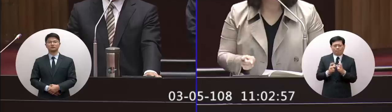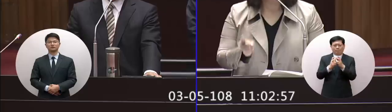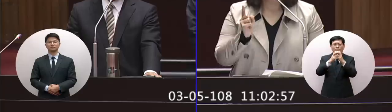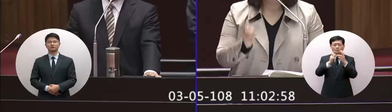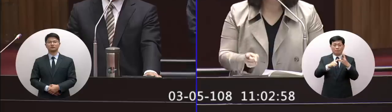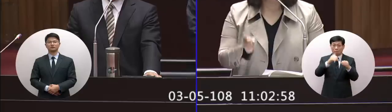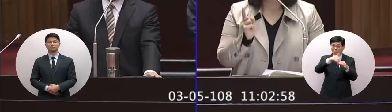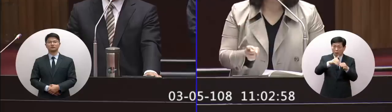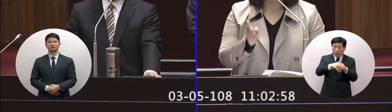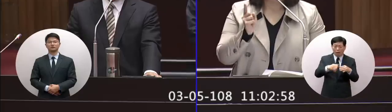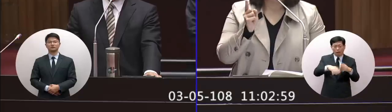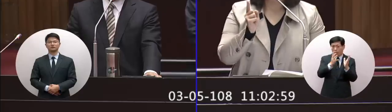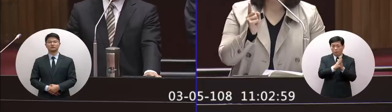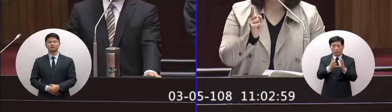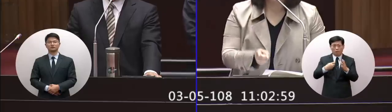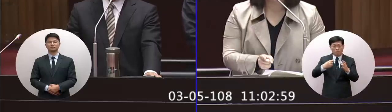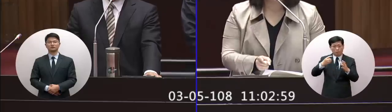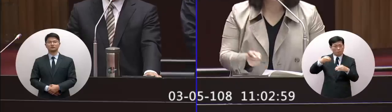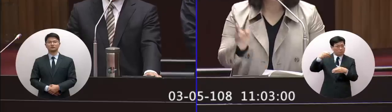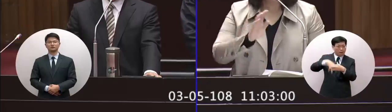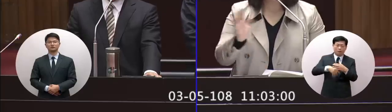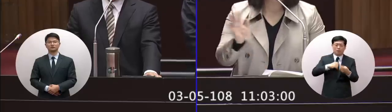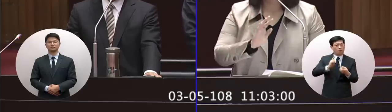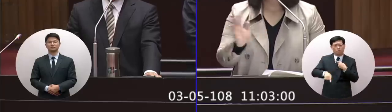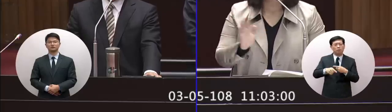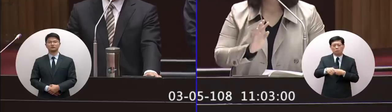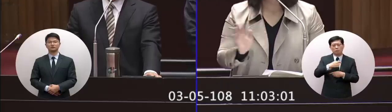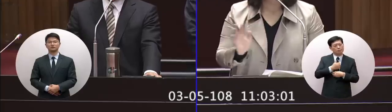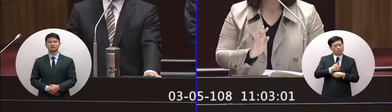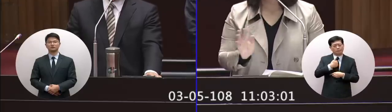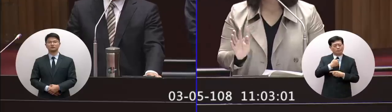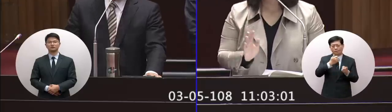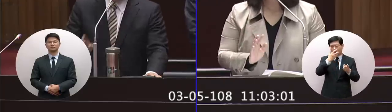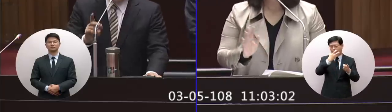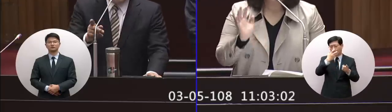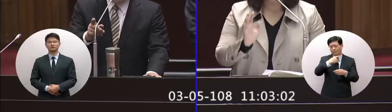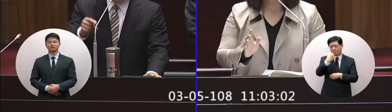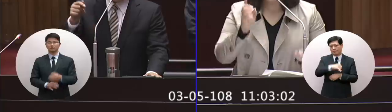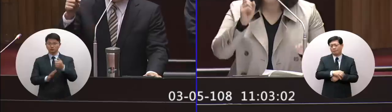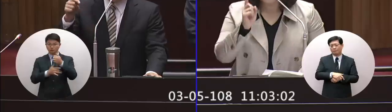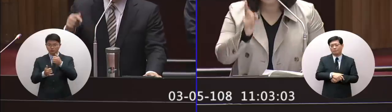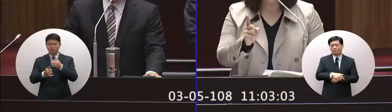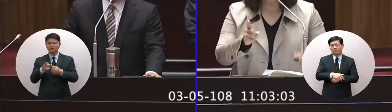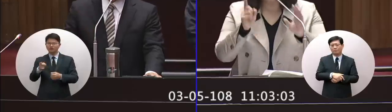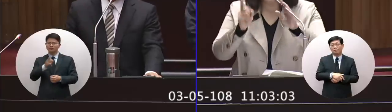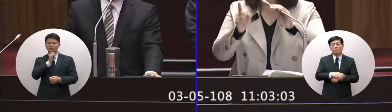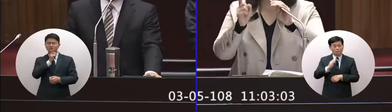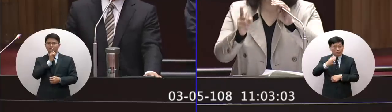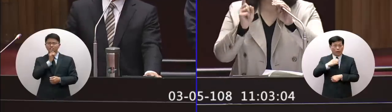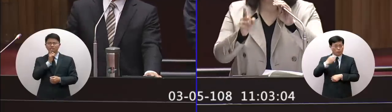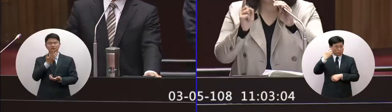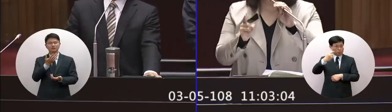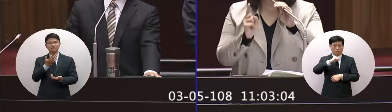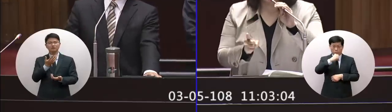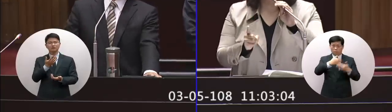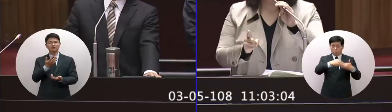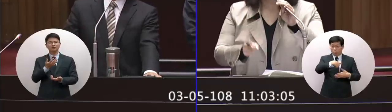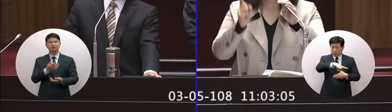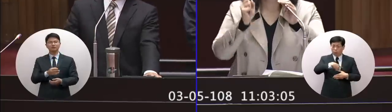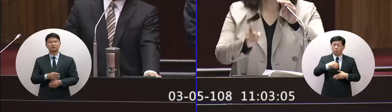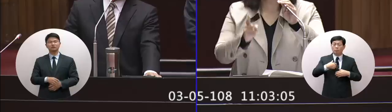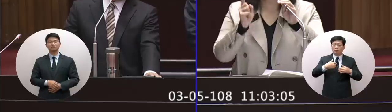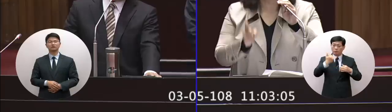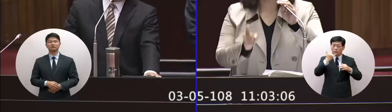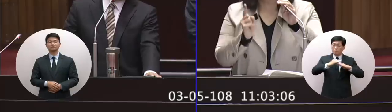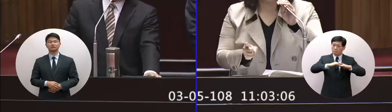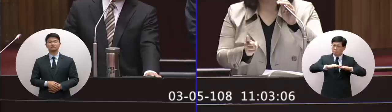把选举的因素、政治考量放进去，那我觉得这是一个很可耻的行为。这 不 是，我也希望两岸关系能够 calm down，